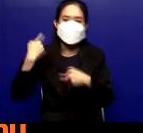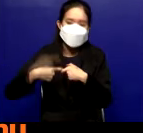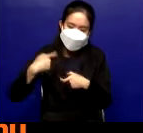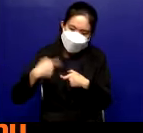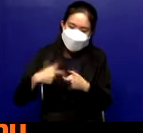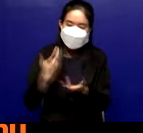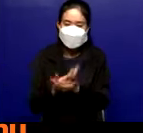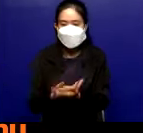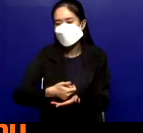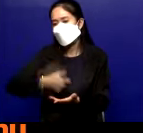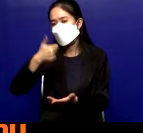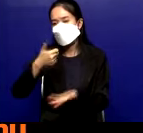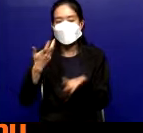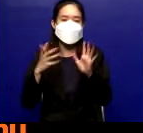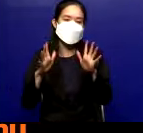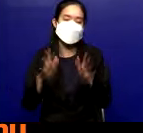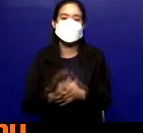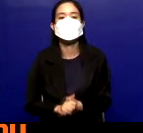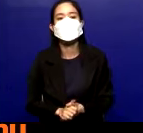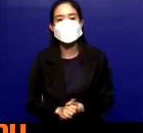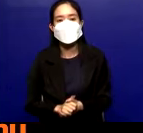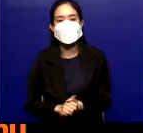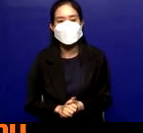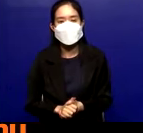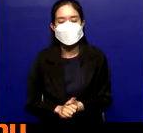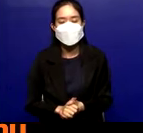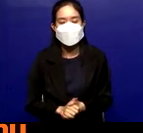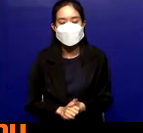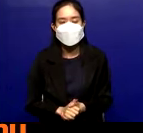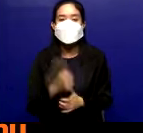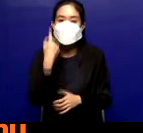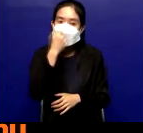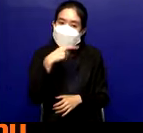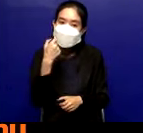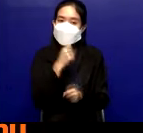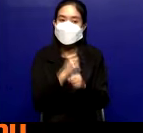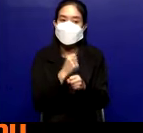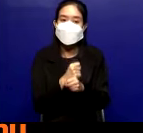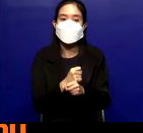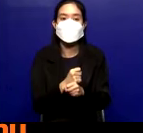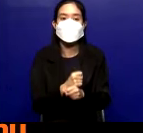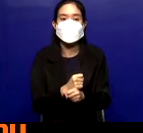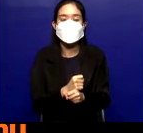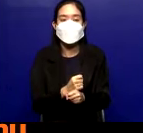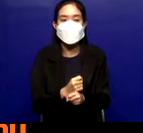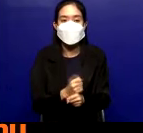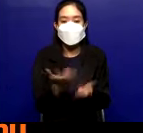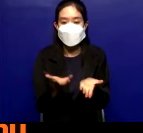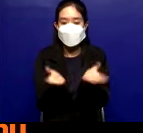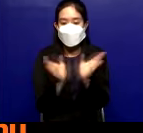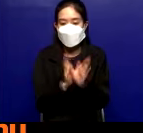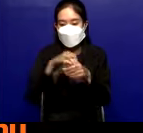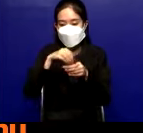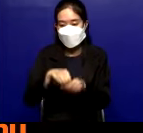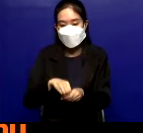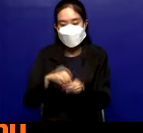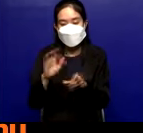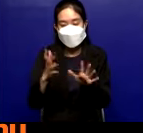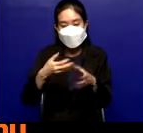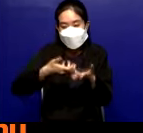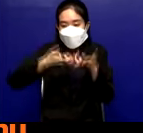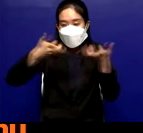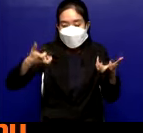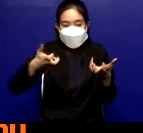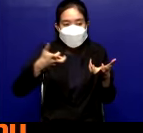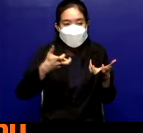แล้วตอนนี้แรงงานส่วนใหญ่ที่ทำงานต่างถิ่นพอมีลูกก็ต้องส่งกลับไปให้ปู่ย่าตายายเลี้ยงต่างจังหวัด